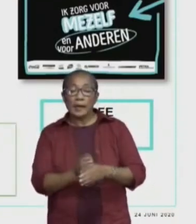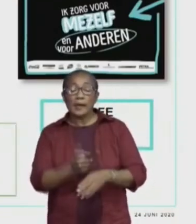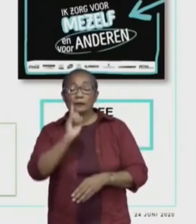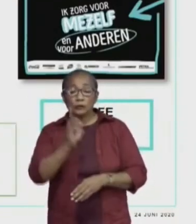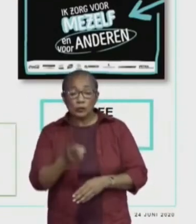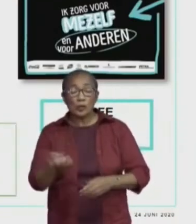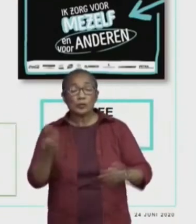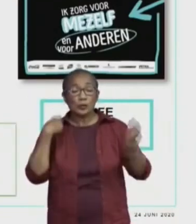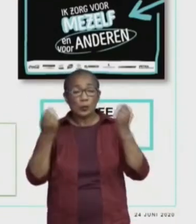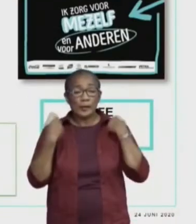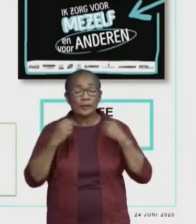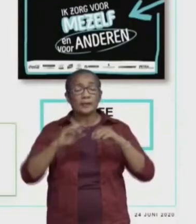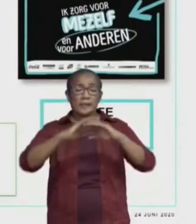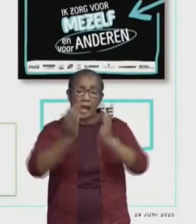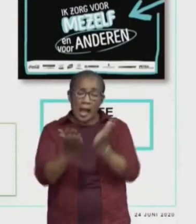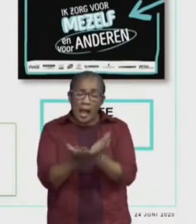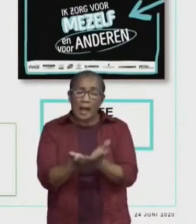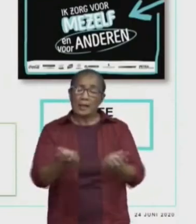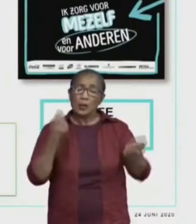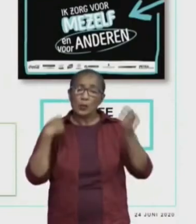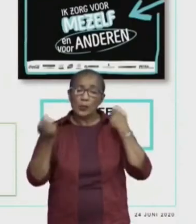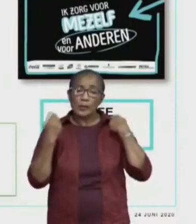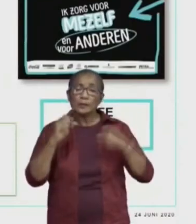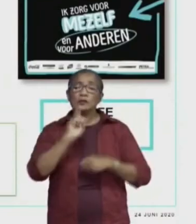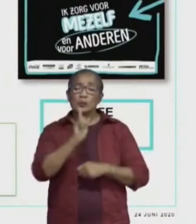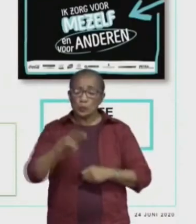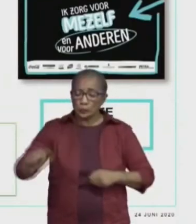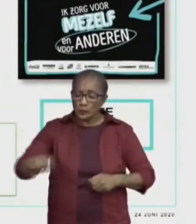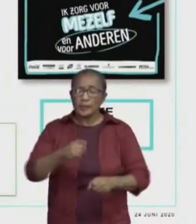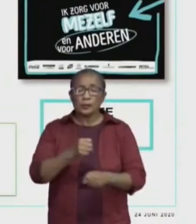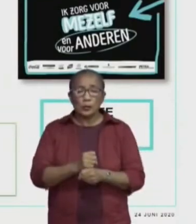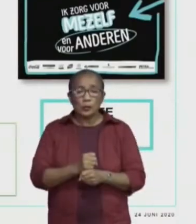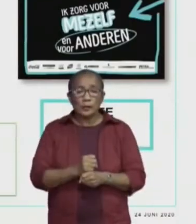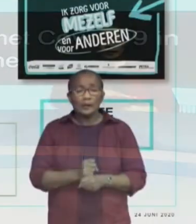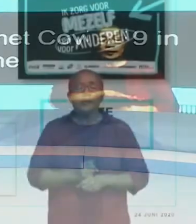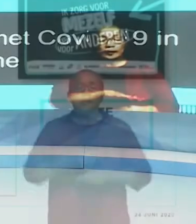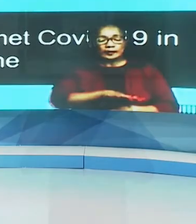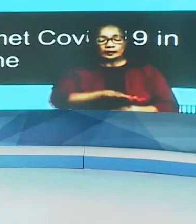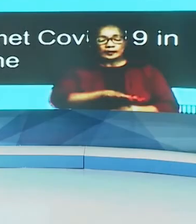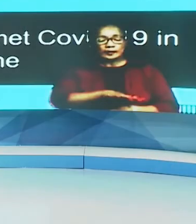uiteindelijk moeten alle winkels hieraan meedoen.